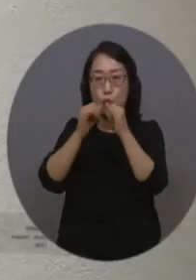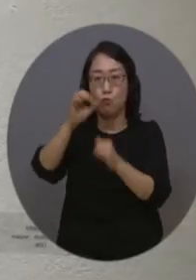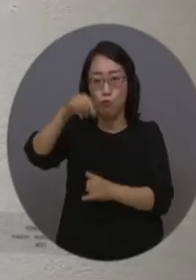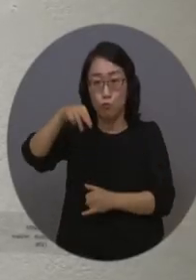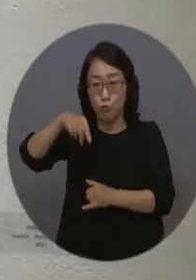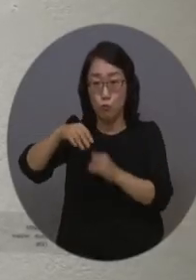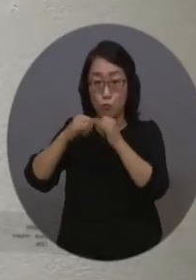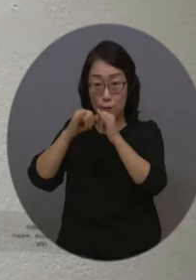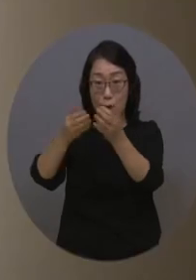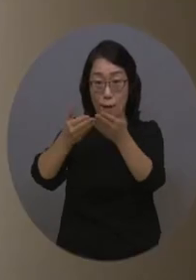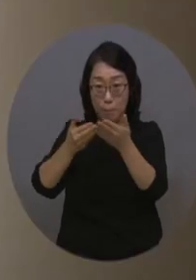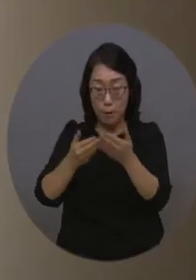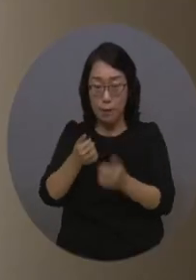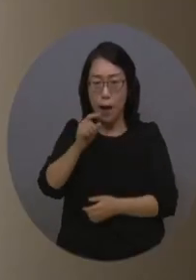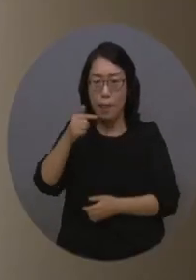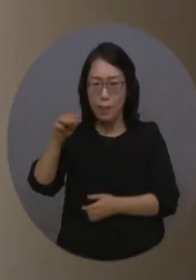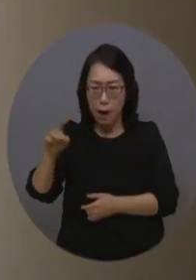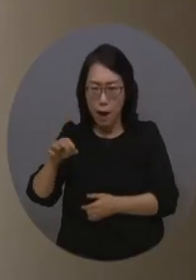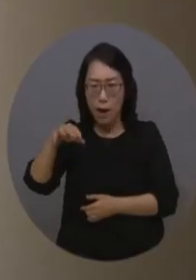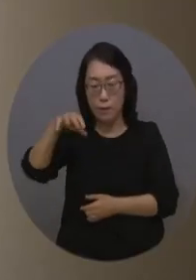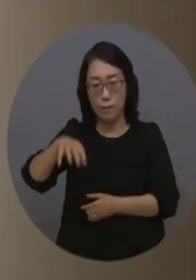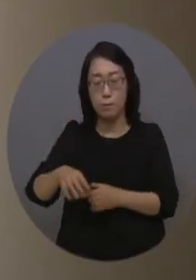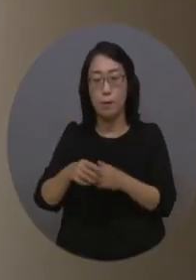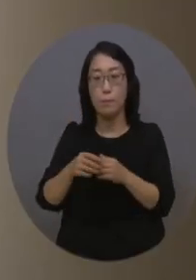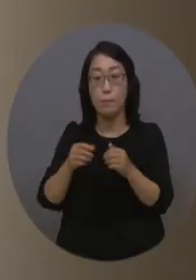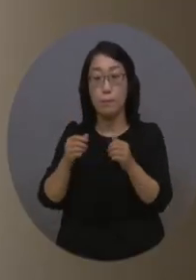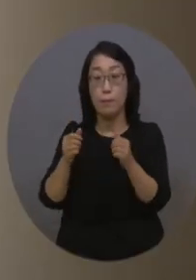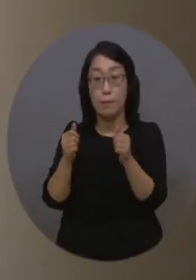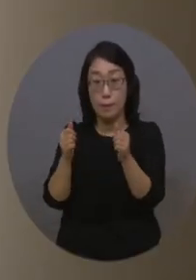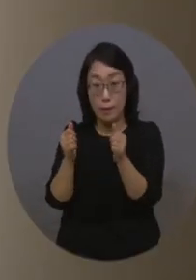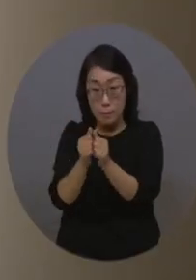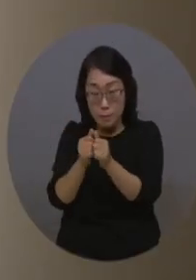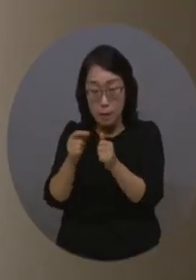작가 한강의 분리공포 전시회가 열리고 있습니다.